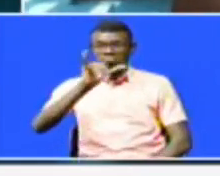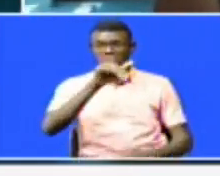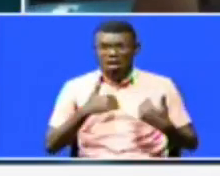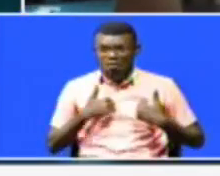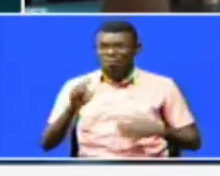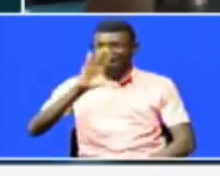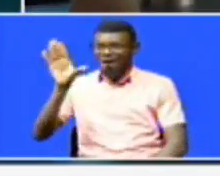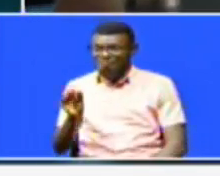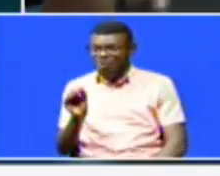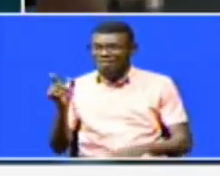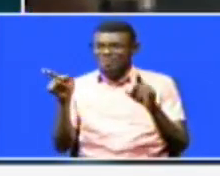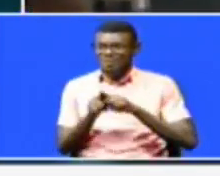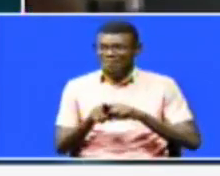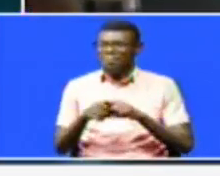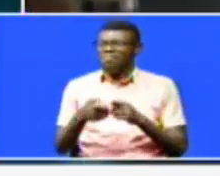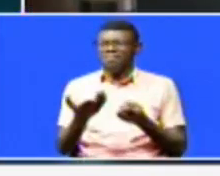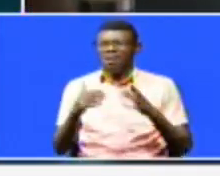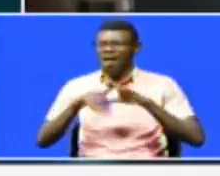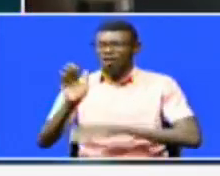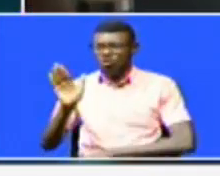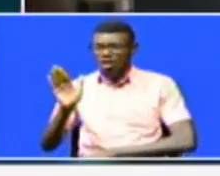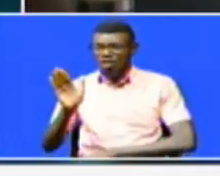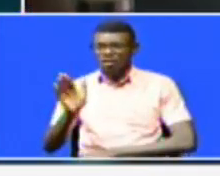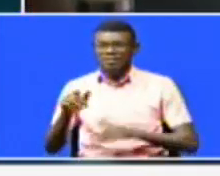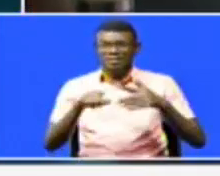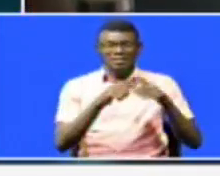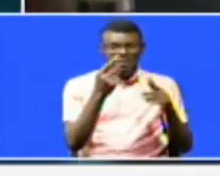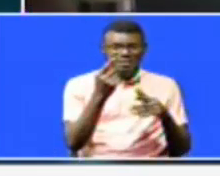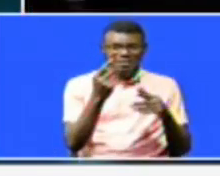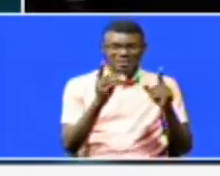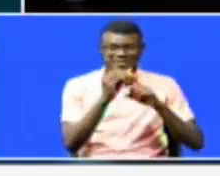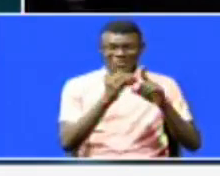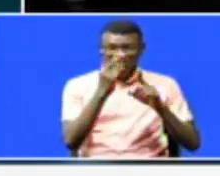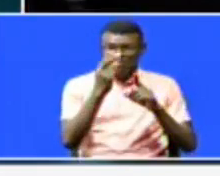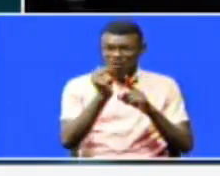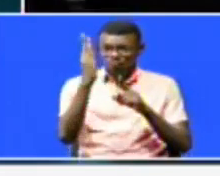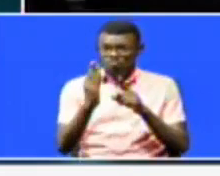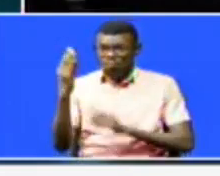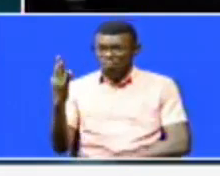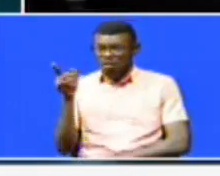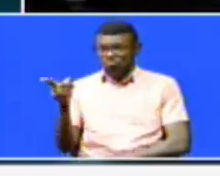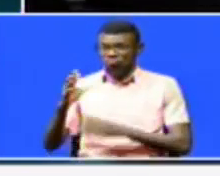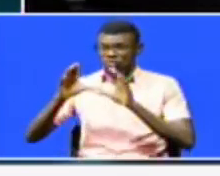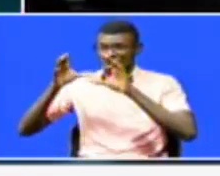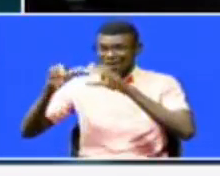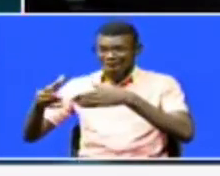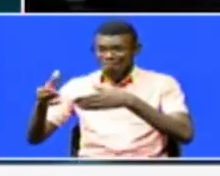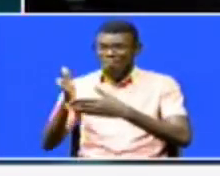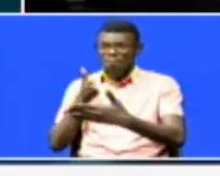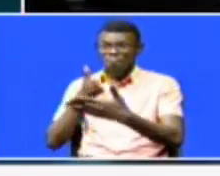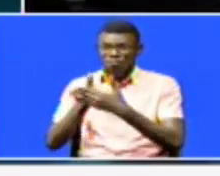za Afrika na bara Asia. Kuanzia Machi 25 mwaka huu, shirika hili linasitisha safari za